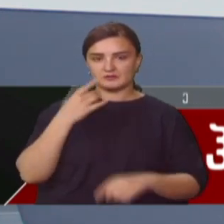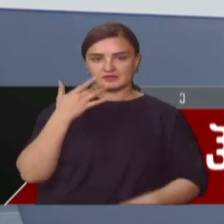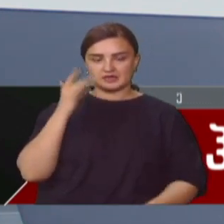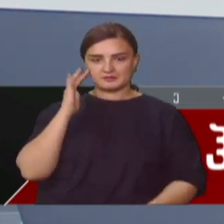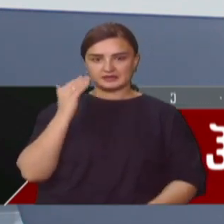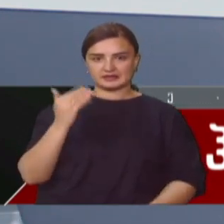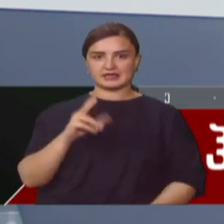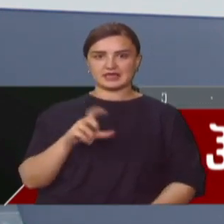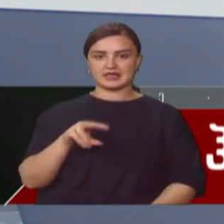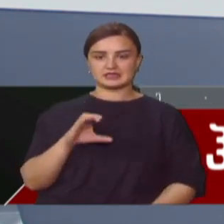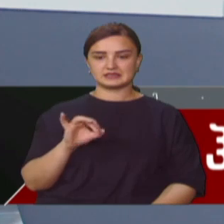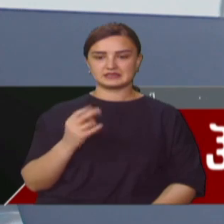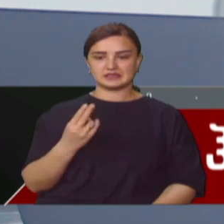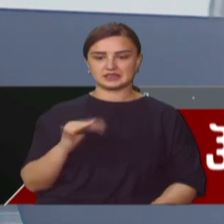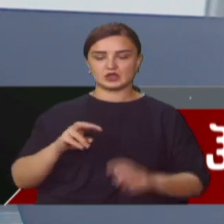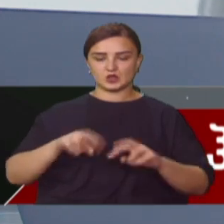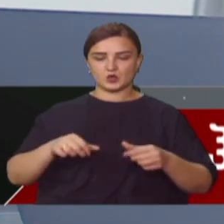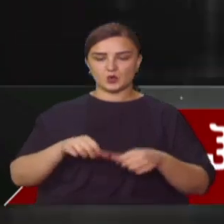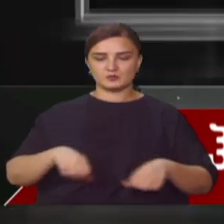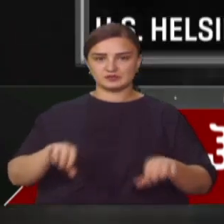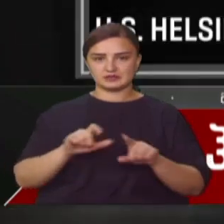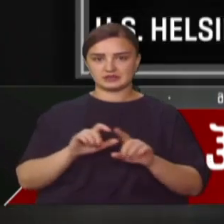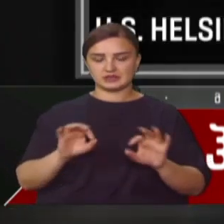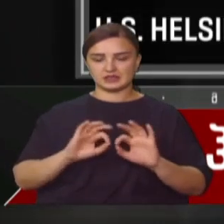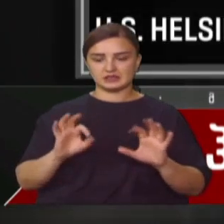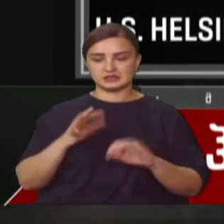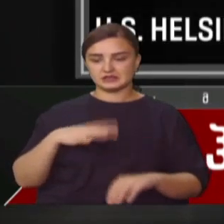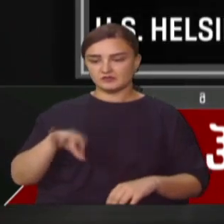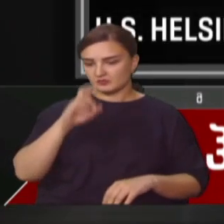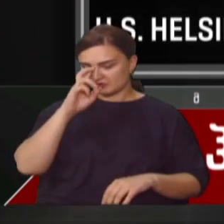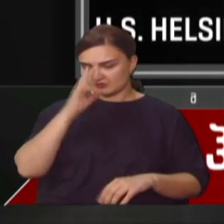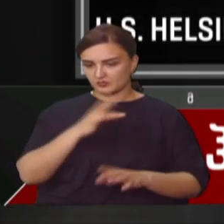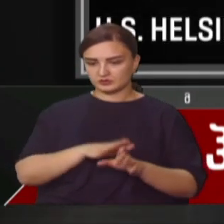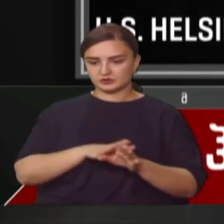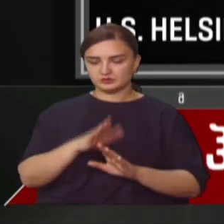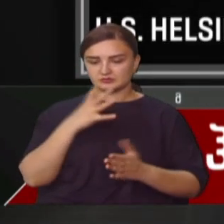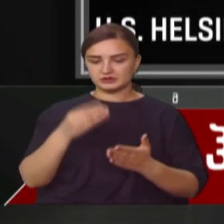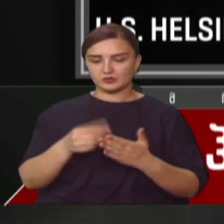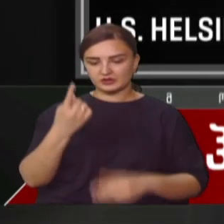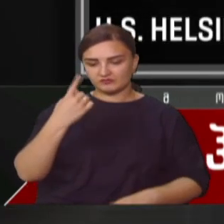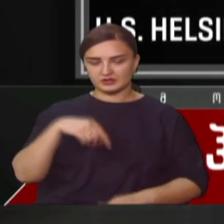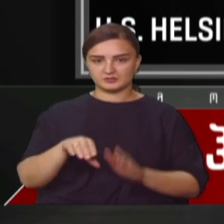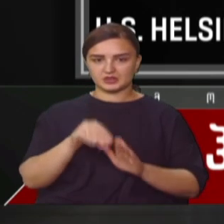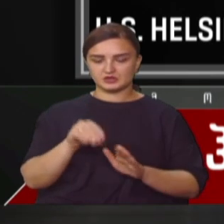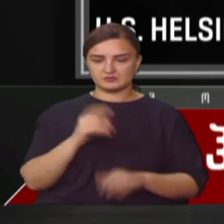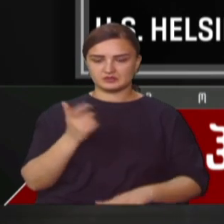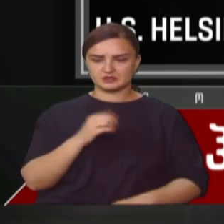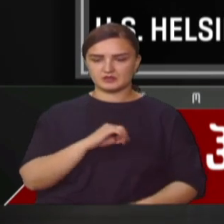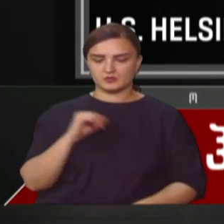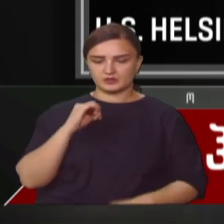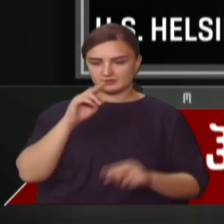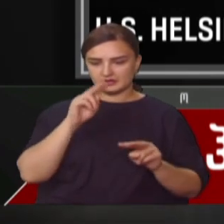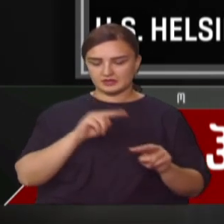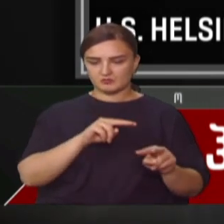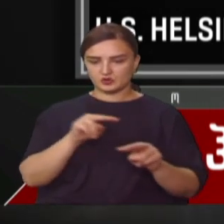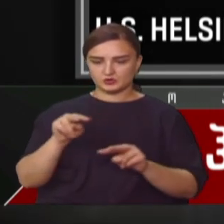შტატების ჰელსინკის კომისიის განცხადებაში, სადაც აღნიშნულია, რომ საქართველოს მთავრობამ უნდა შეასრულოს საკუთარი ვალდებულებები არჩევნებზე დამოუკიდებელი